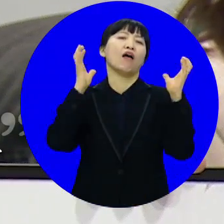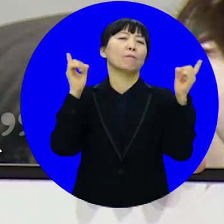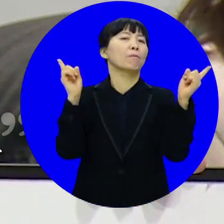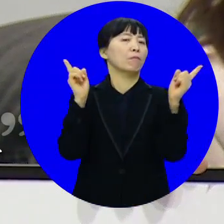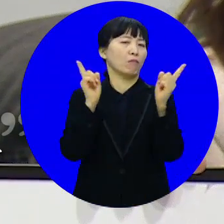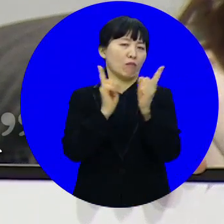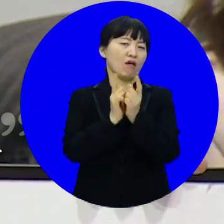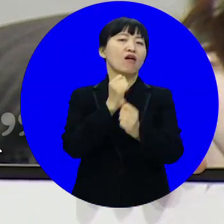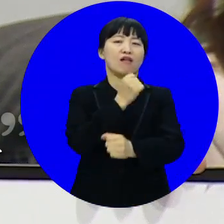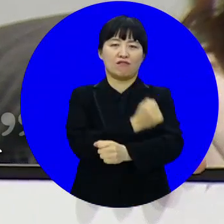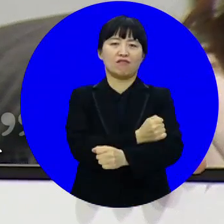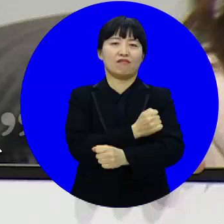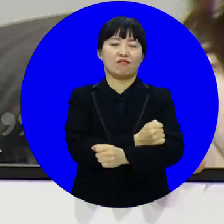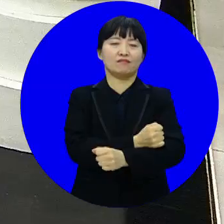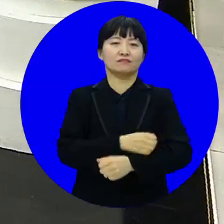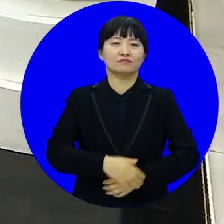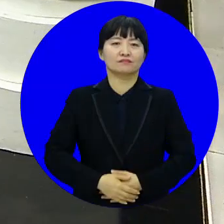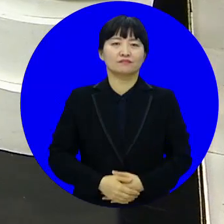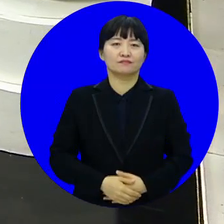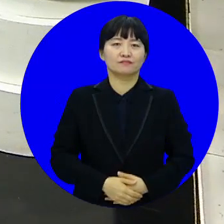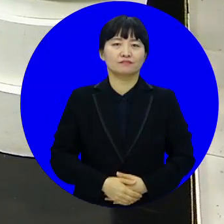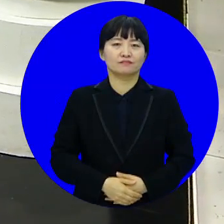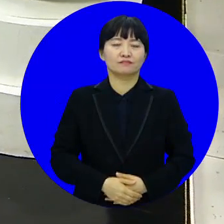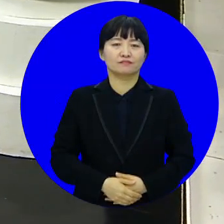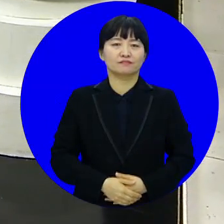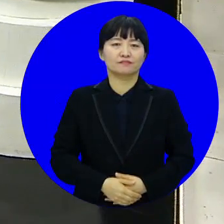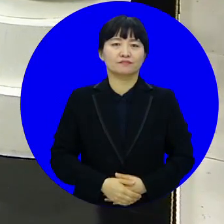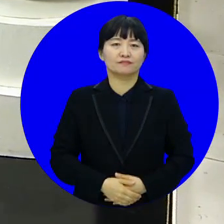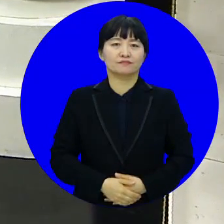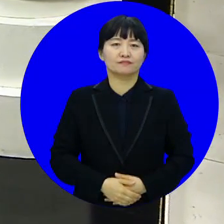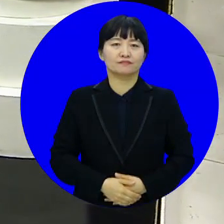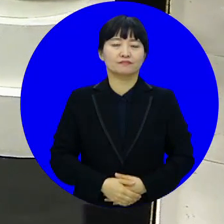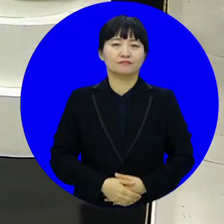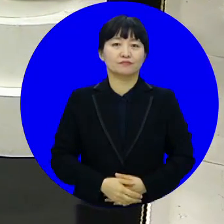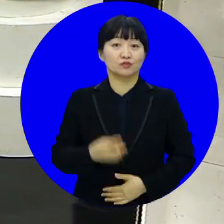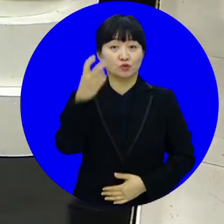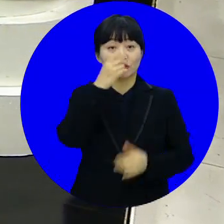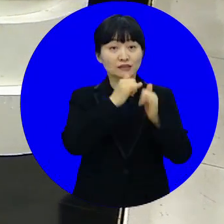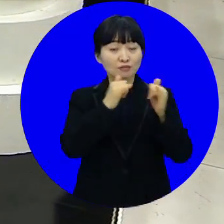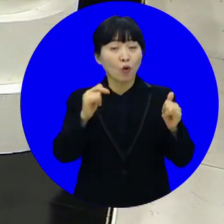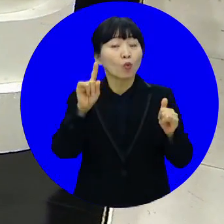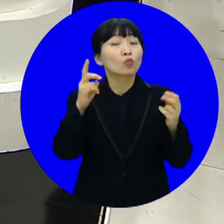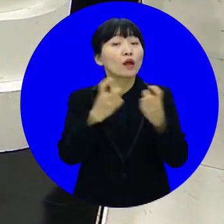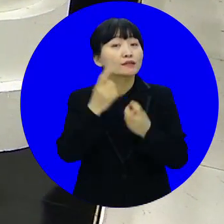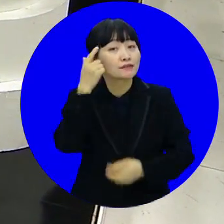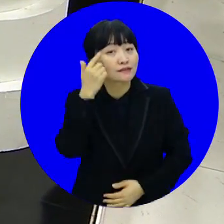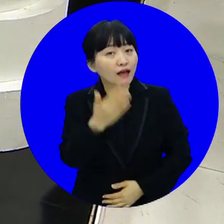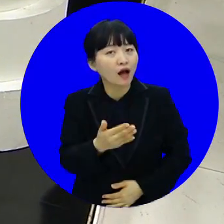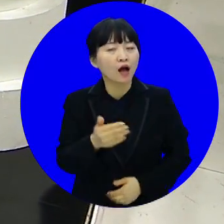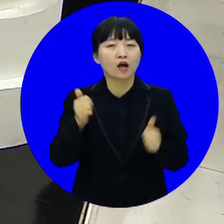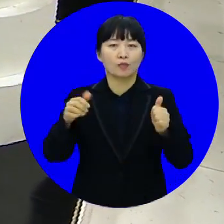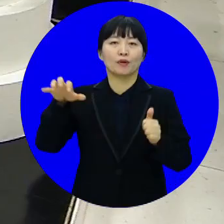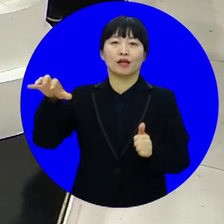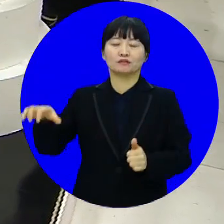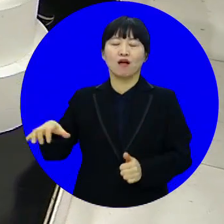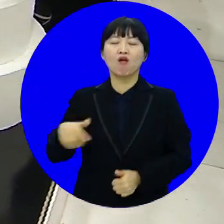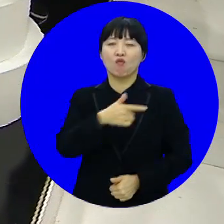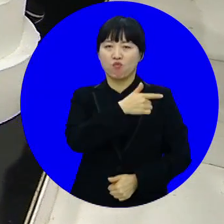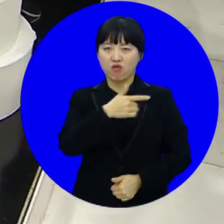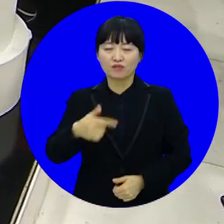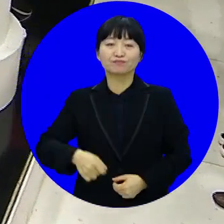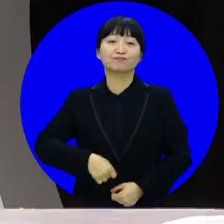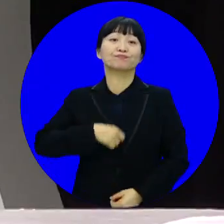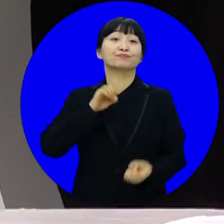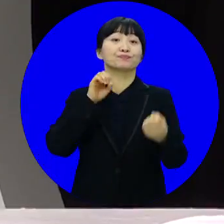애는 꼭 보여줘야 한다고 하더라고요. 조성아님 어떻습니까? 네, 법원에서 하라고 하니까 굉장히 솔직한